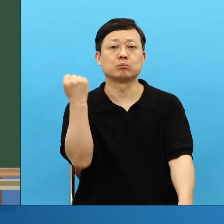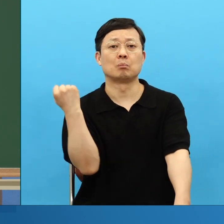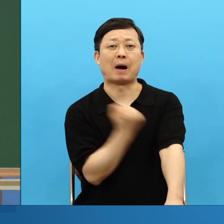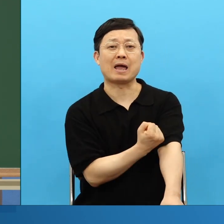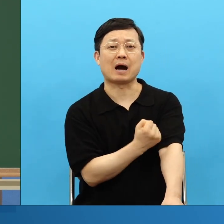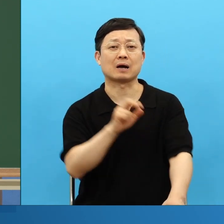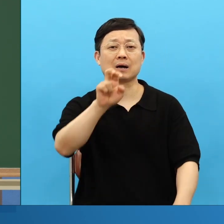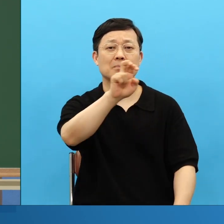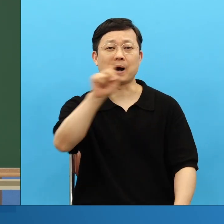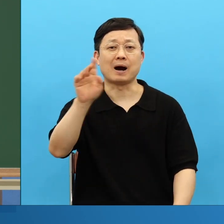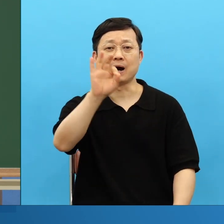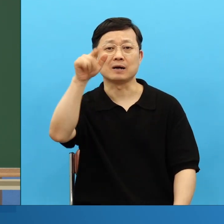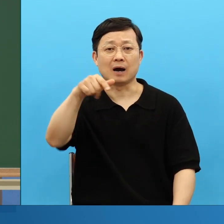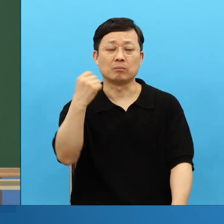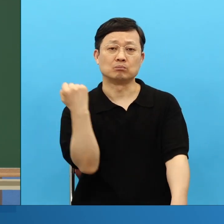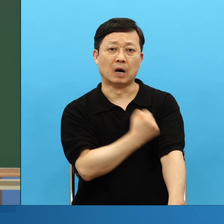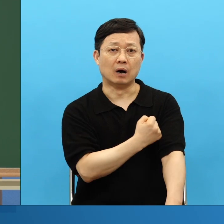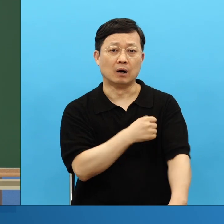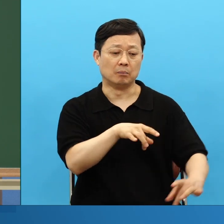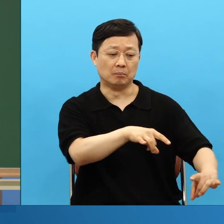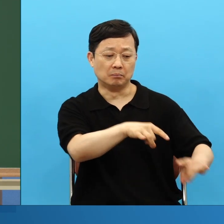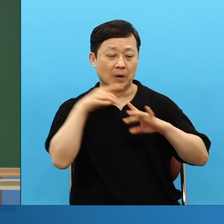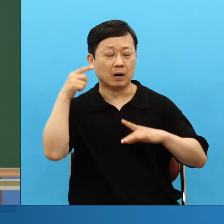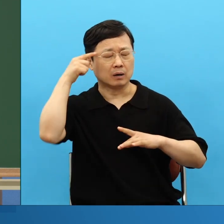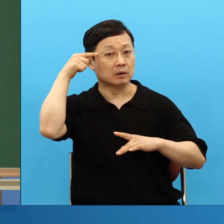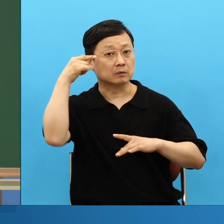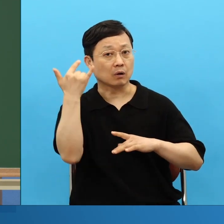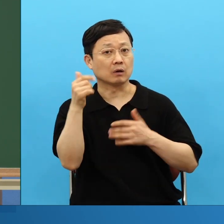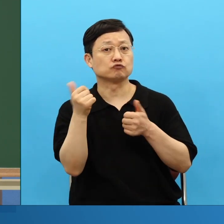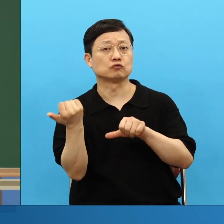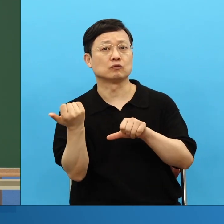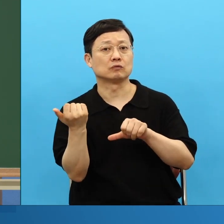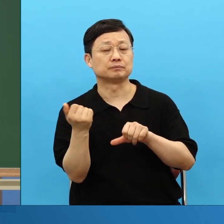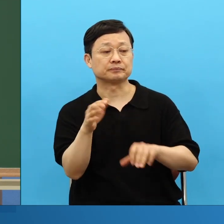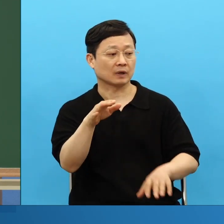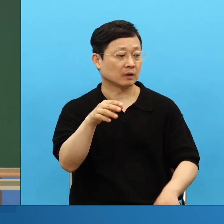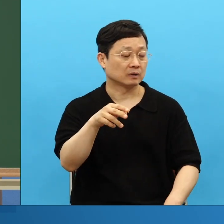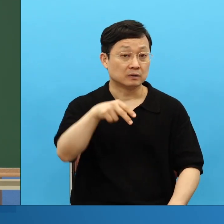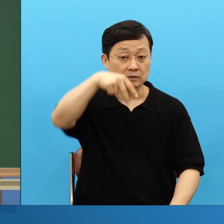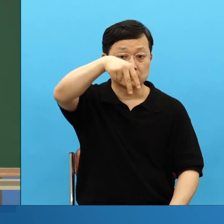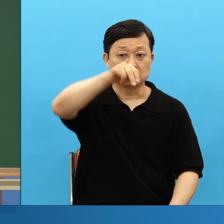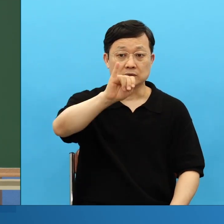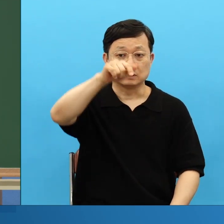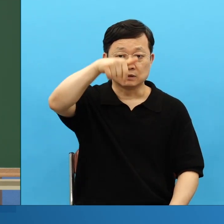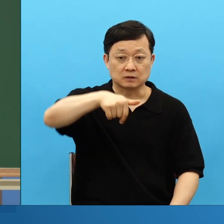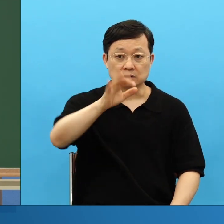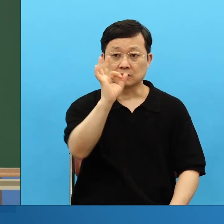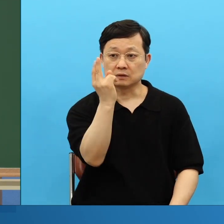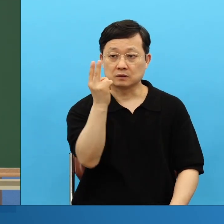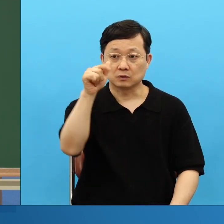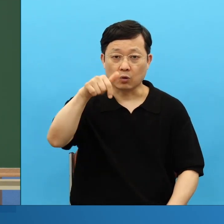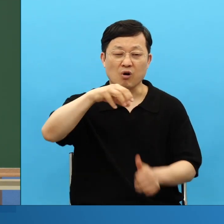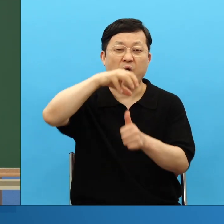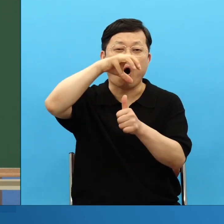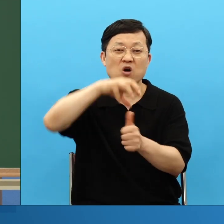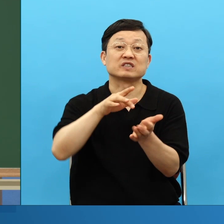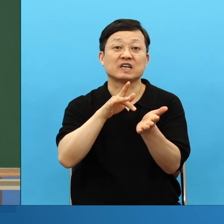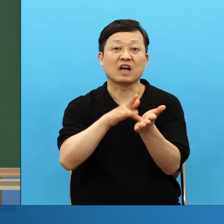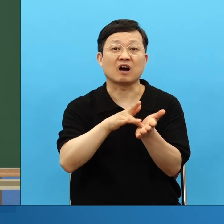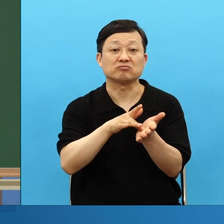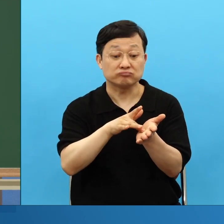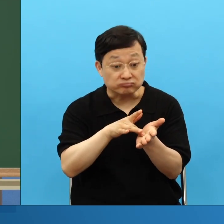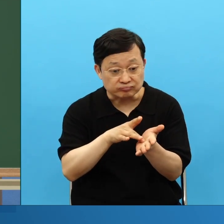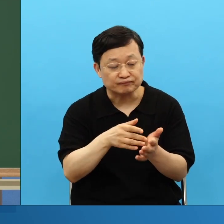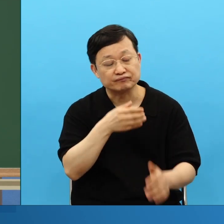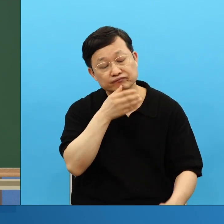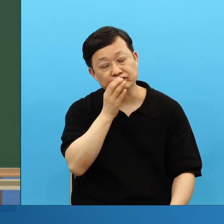이게 식욕 억제제 자체가 중추신경에 작용하고 식욕 억제되고 중독됩니다. 이미 살은 빠져도